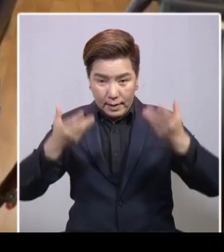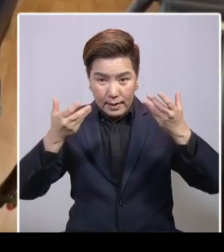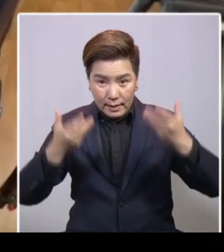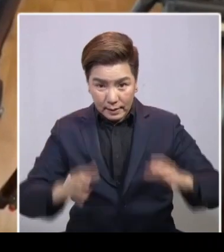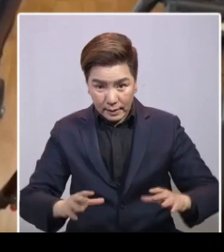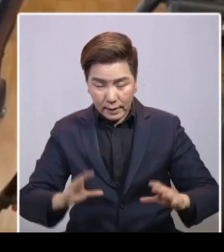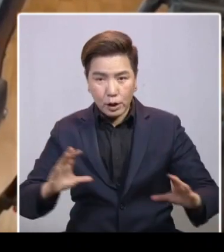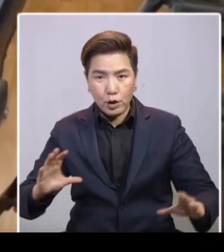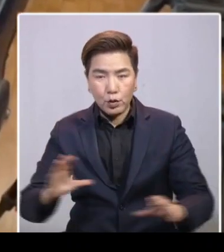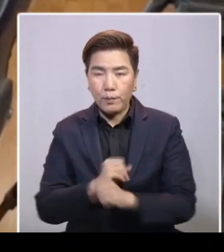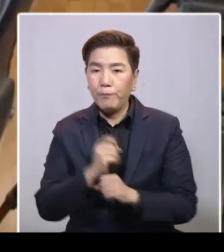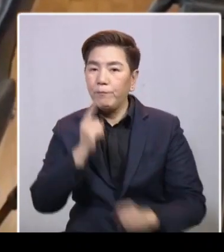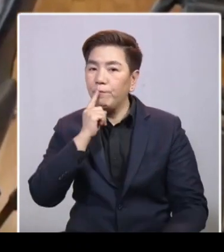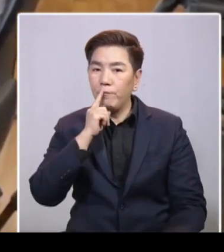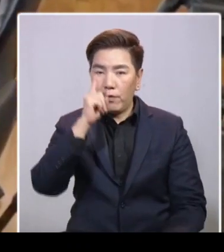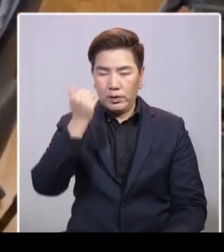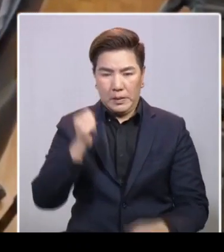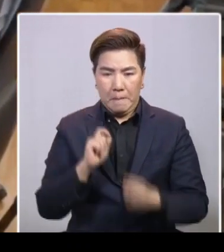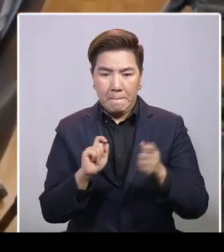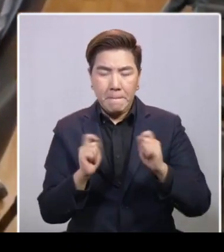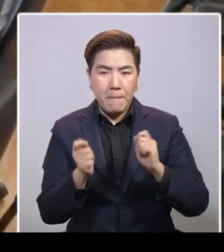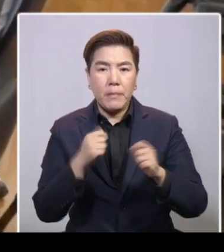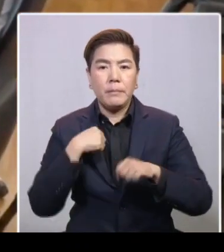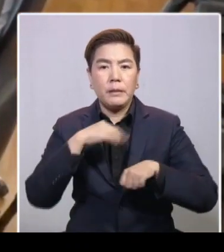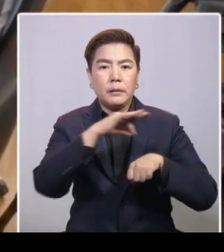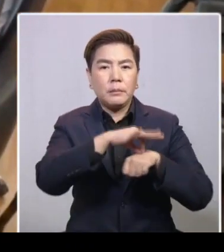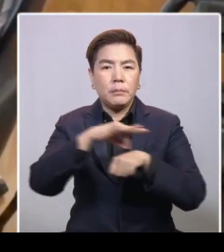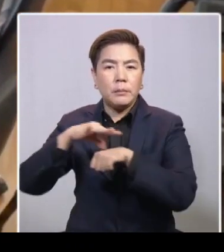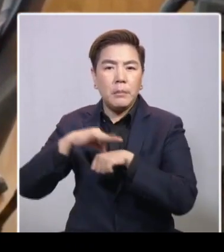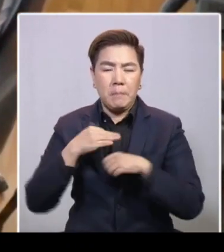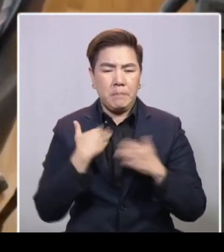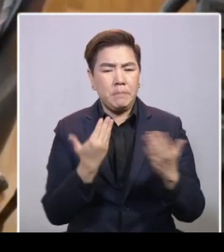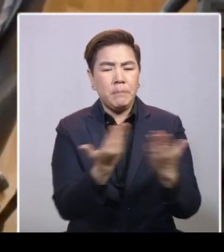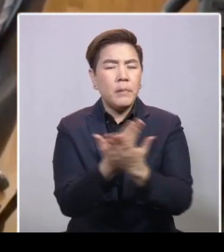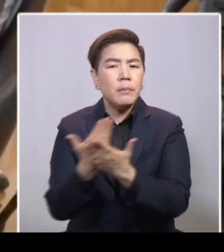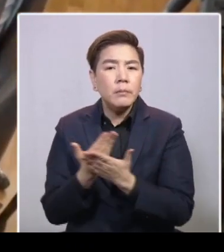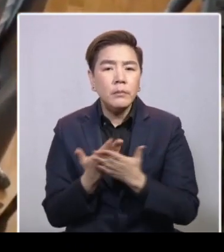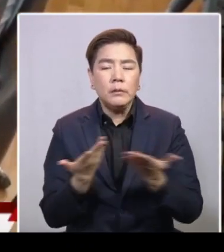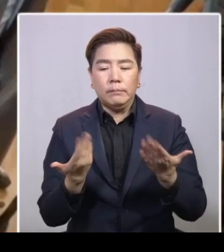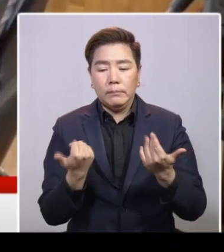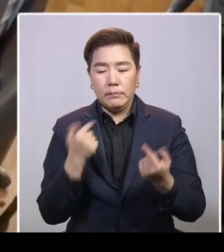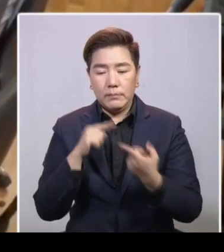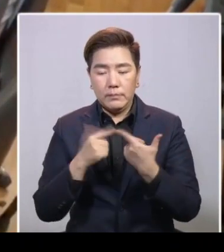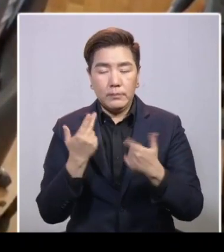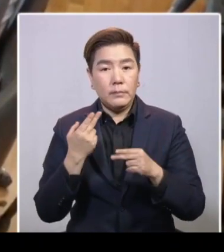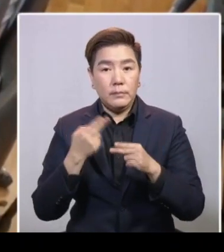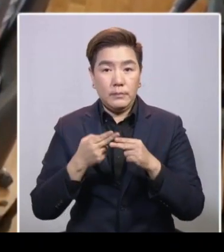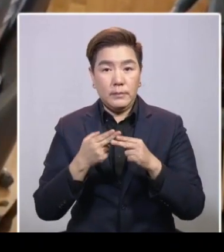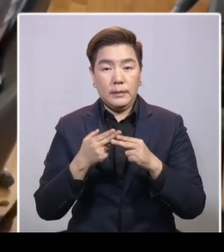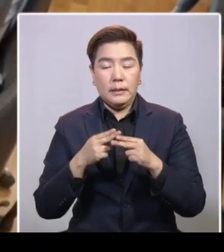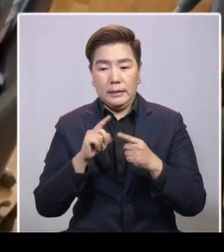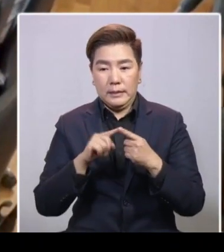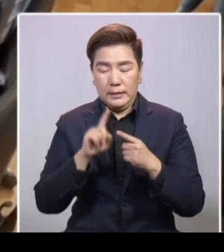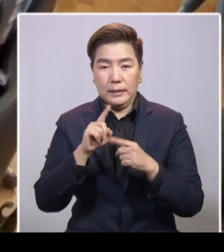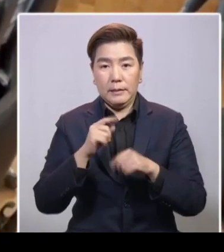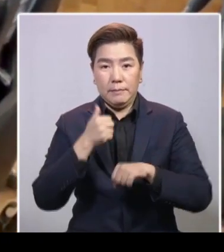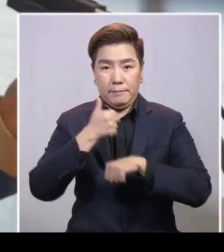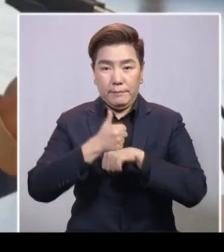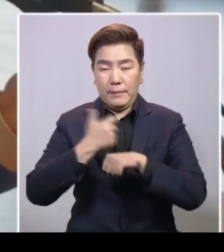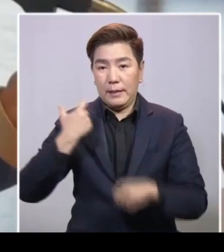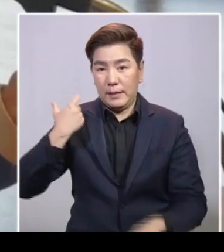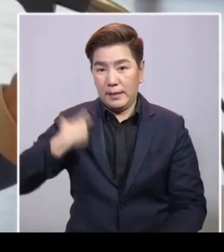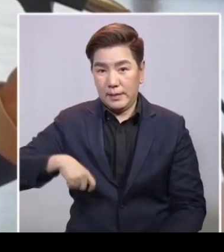ทางคดีเนื่องจากว่าคดีนี้มีการปรับเปลี่ยนโยกย้ายในหลายตำแหน่งด้วยกันด้วยนะฮะทางคุณวัชรินทร์พานุรัตน์รองอธิบดี